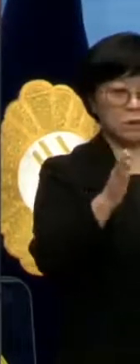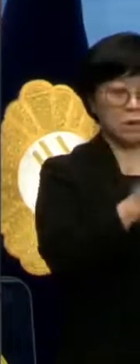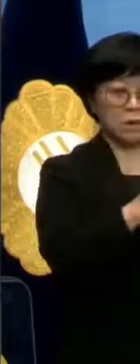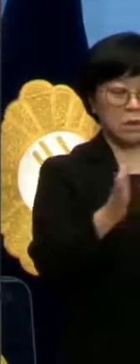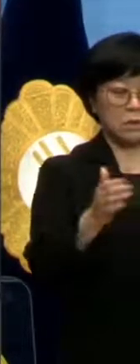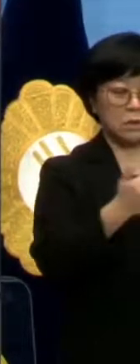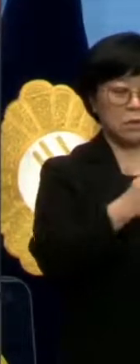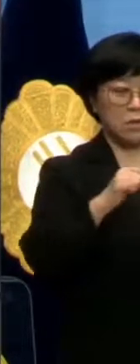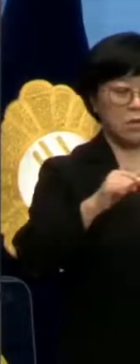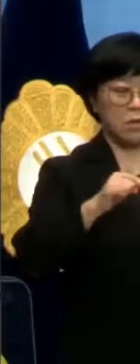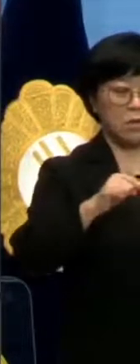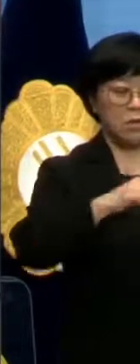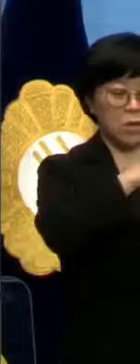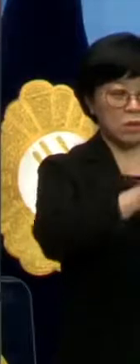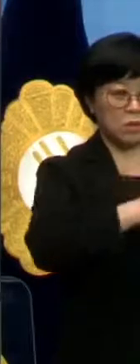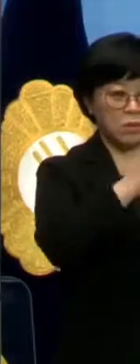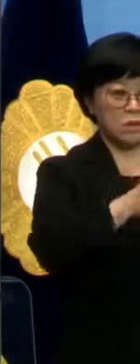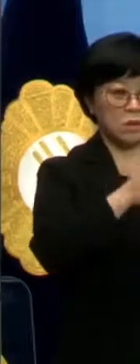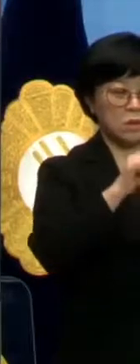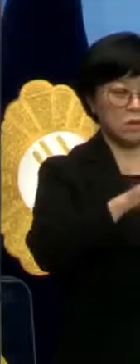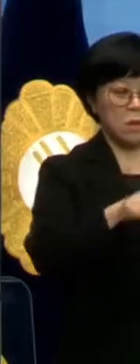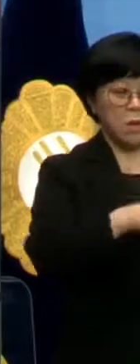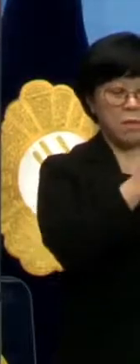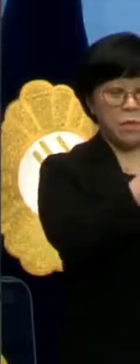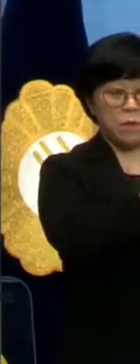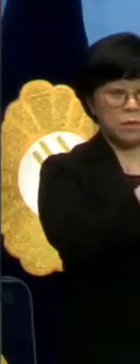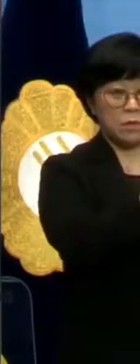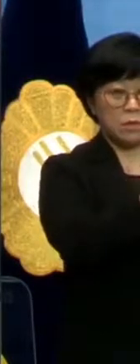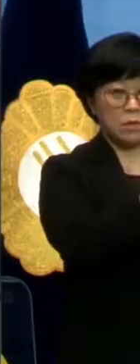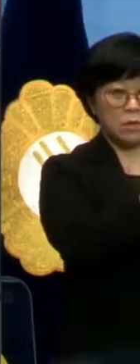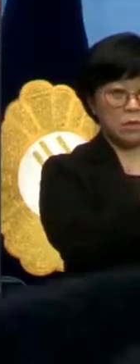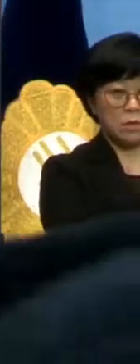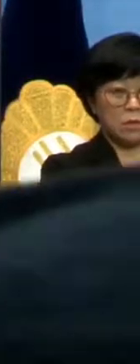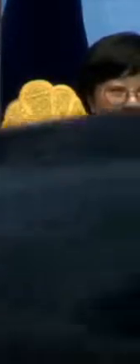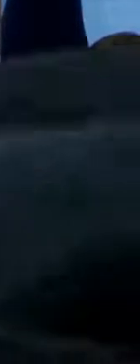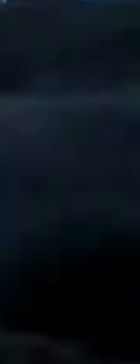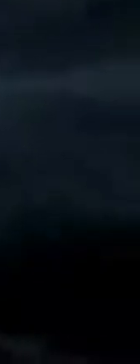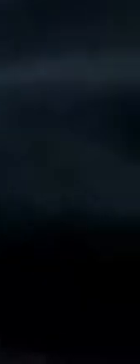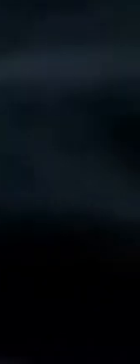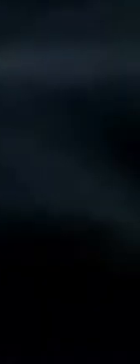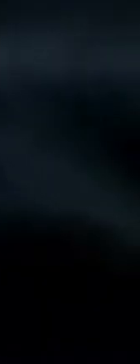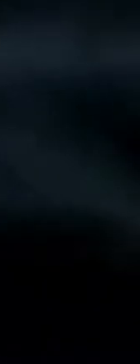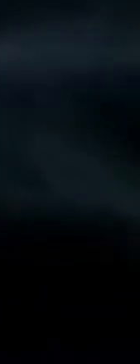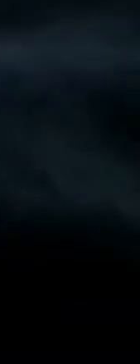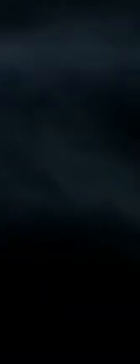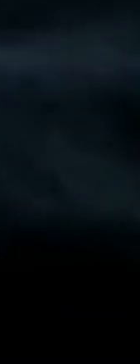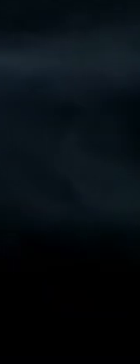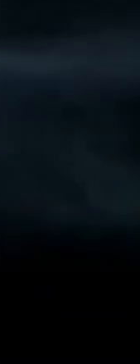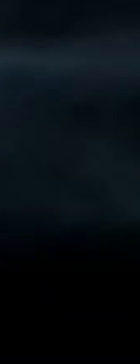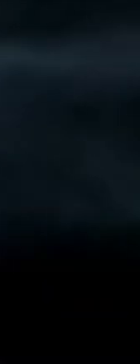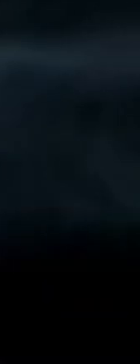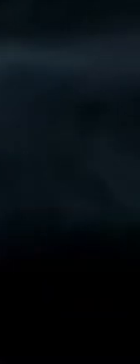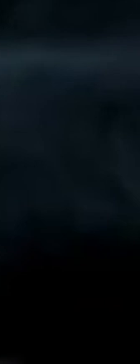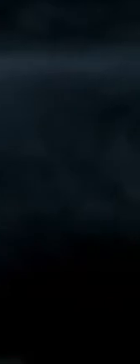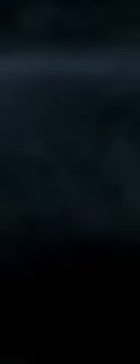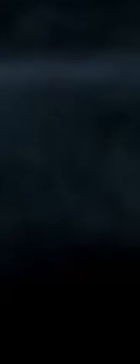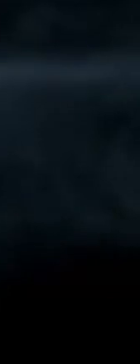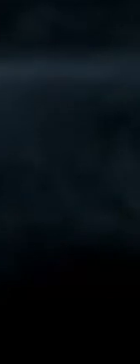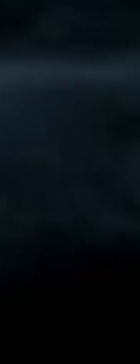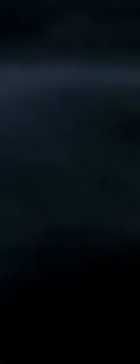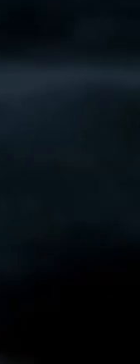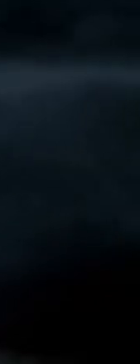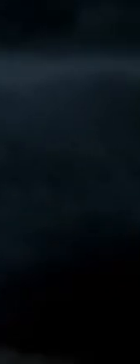월성원전 에서 법적 기존의 열려 들 때 이러는 삼중수소 가 검출되었다는 보도가